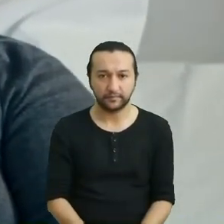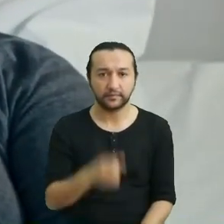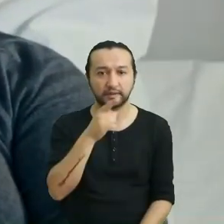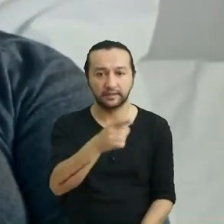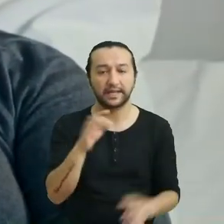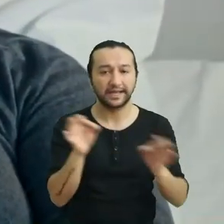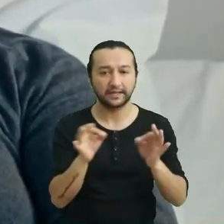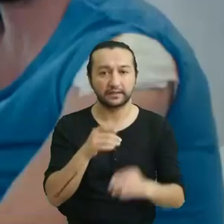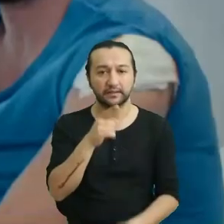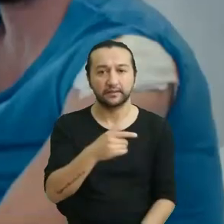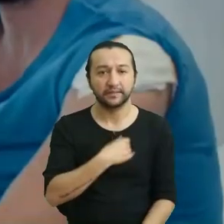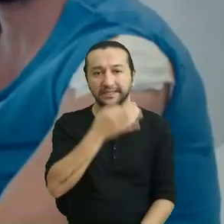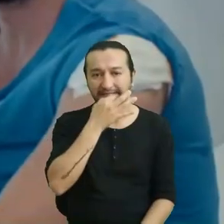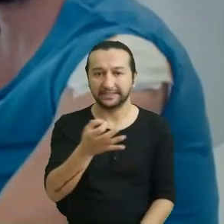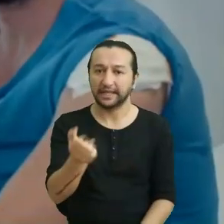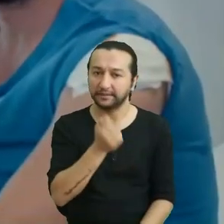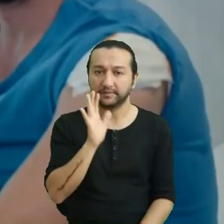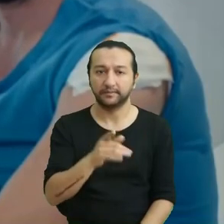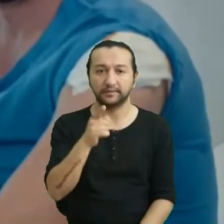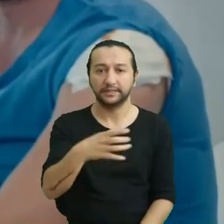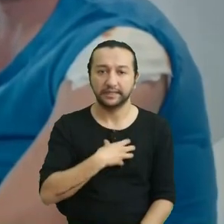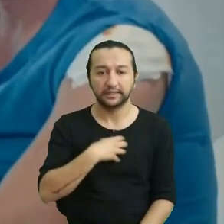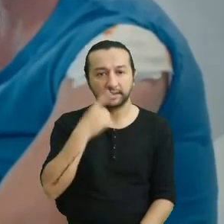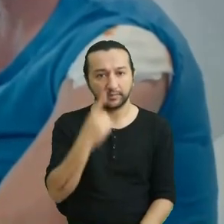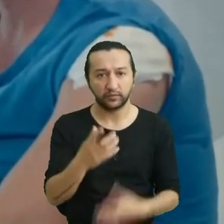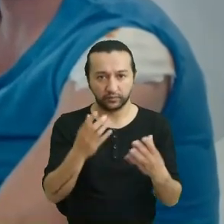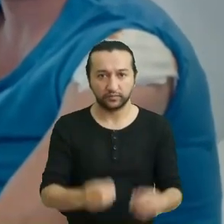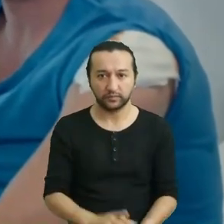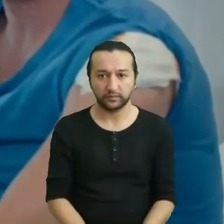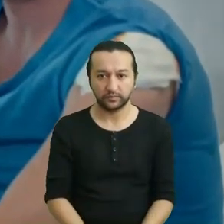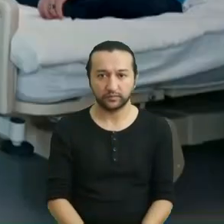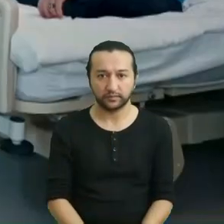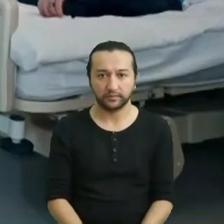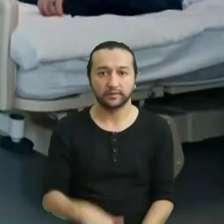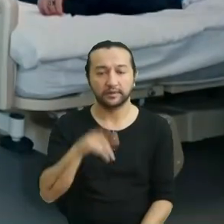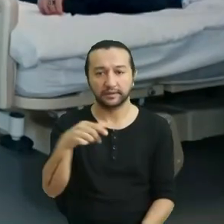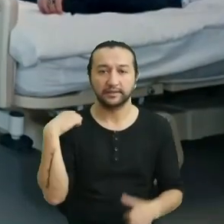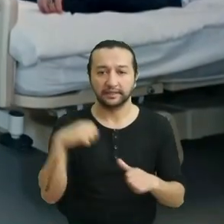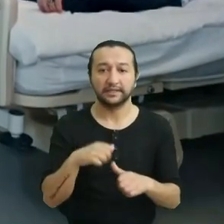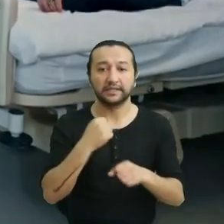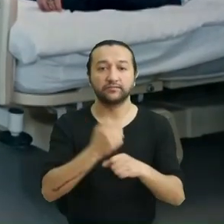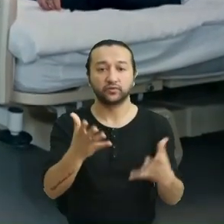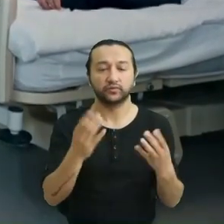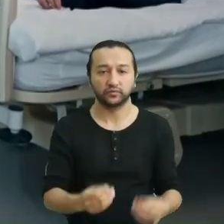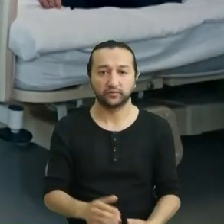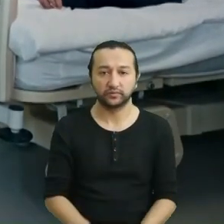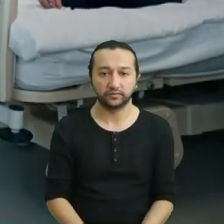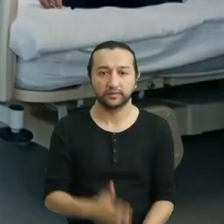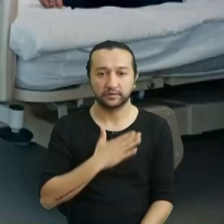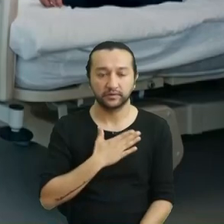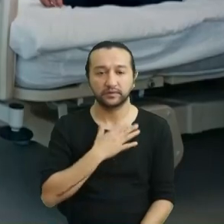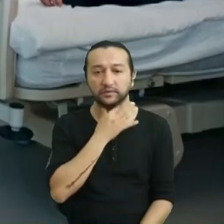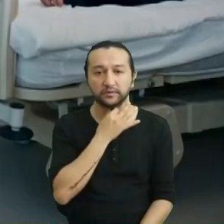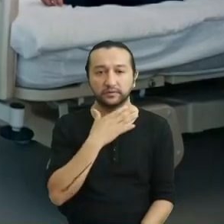Sen de erkenden... Ben iznimi aldım zaten. Sen kendine bak, olur mu? Hadi tekrardan hepinize geçmiş olsun. Sağ